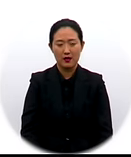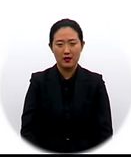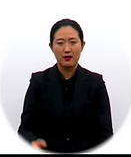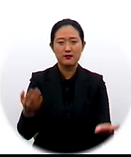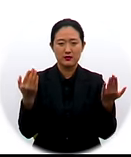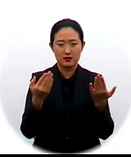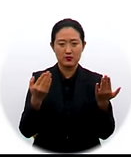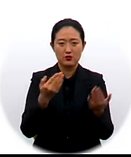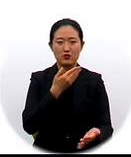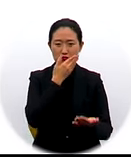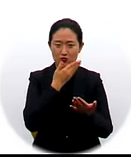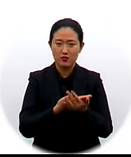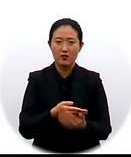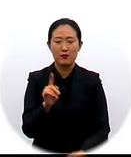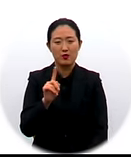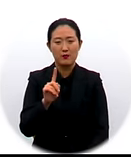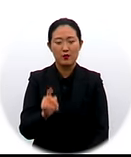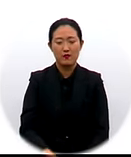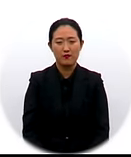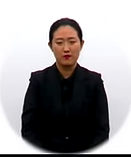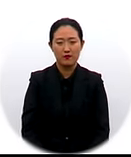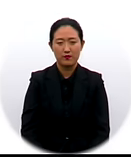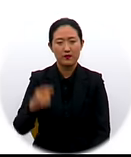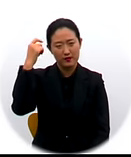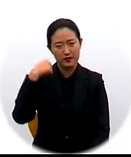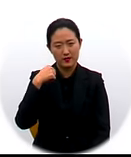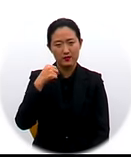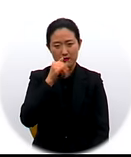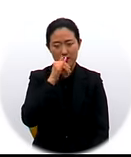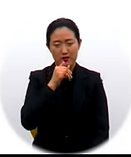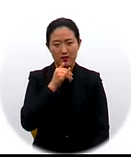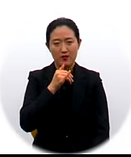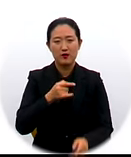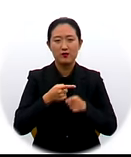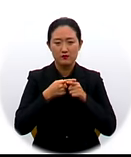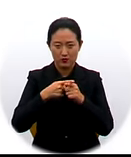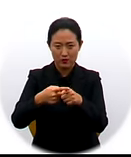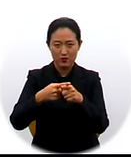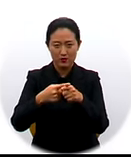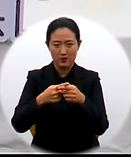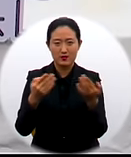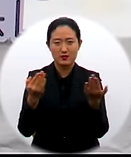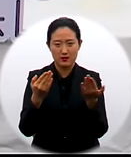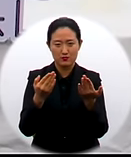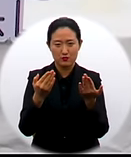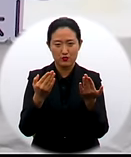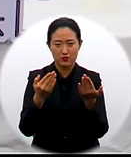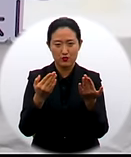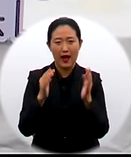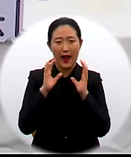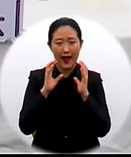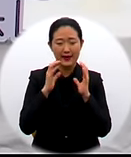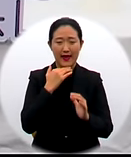이제 대충 느낌은 오잖아요. 아, 무조건 직무를 추정하는 게 정답이 아닐 수 있겠다. 아이가 어릴수록. 그래서 이때 우리한테 중요한